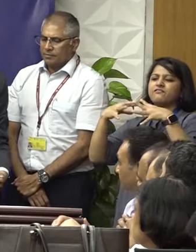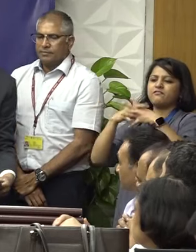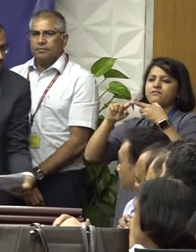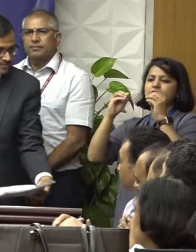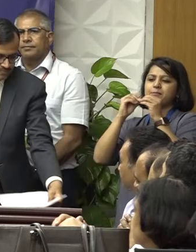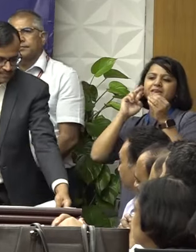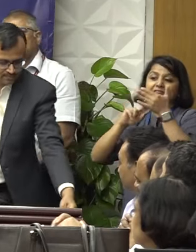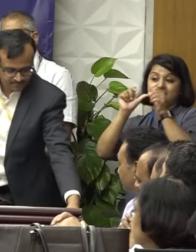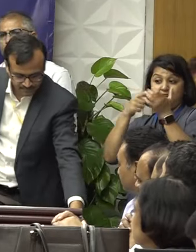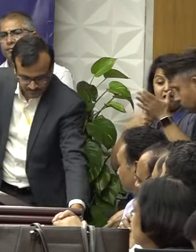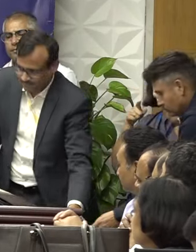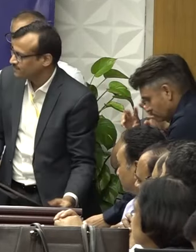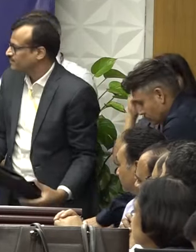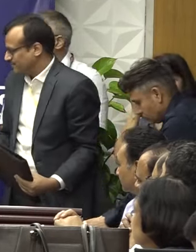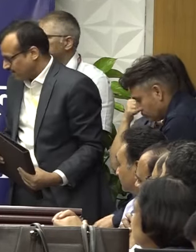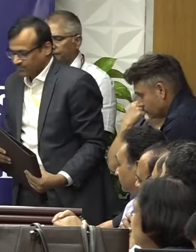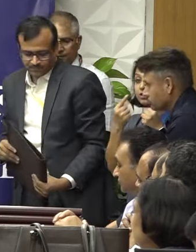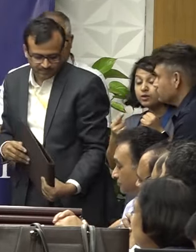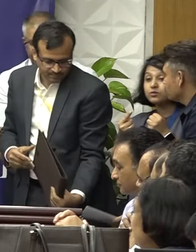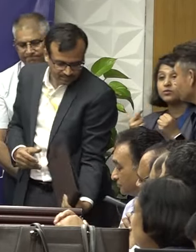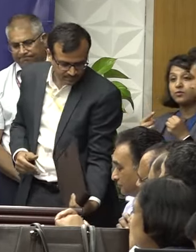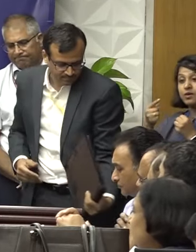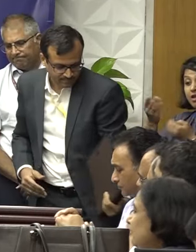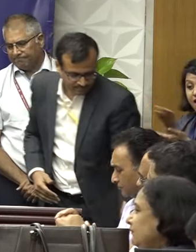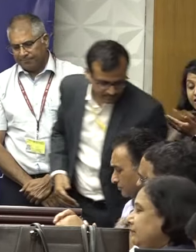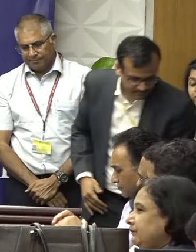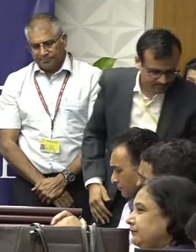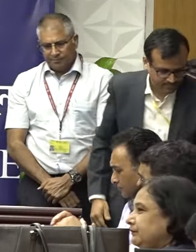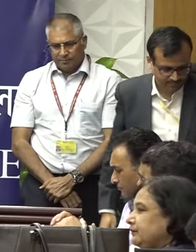जाएगा। आपका बहुत बहुत धन्यवाद सर।